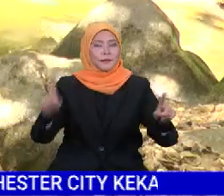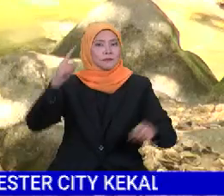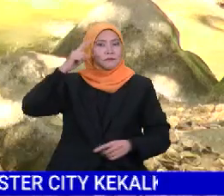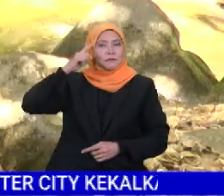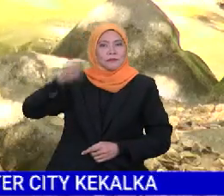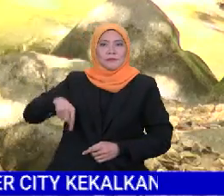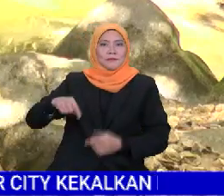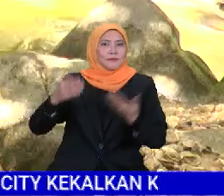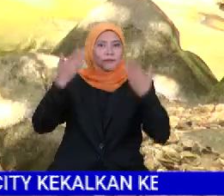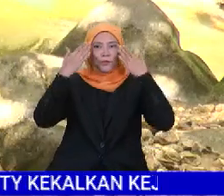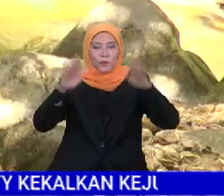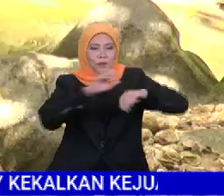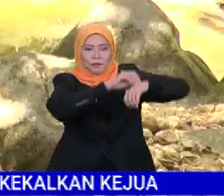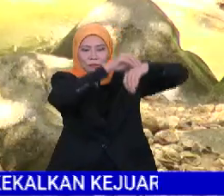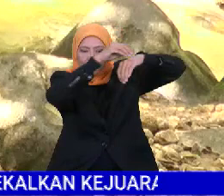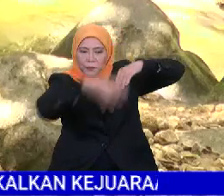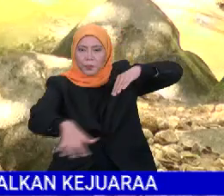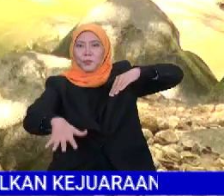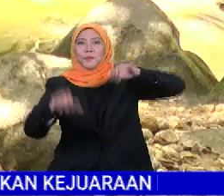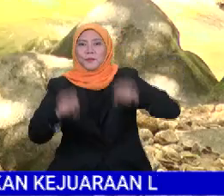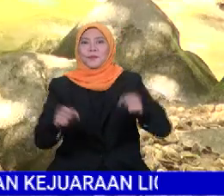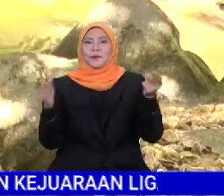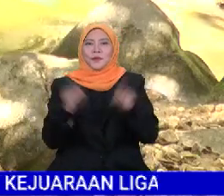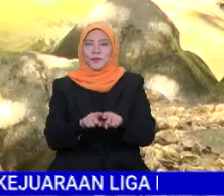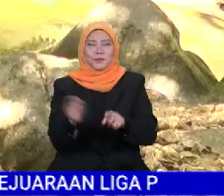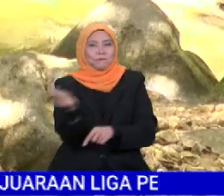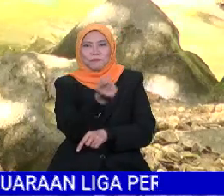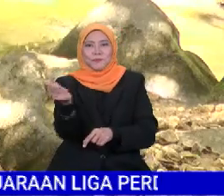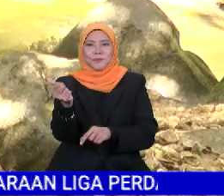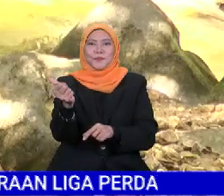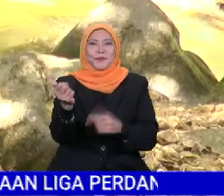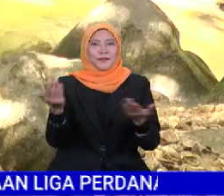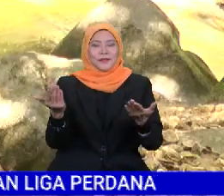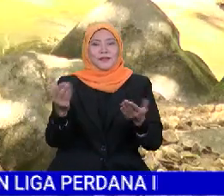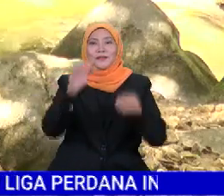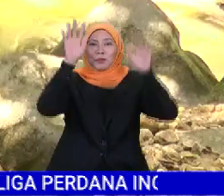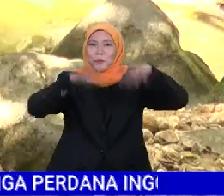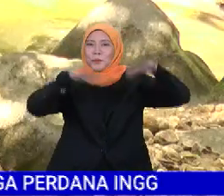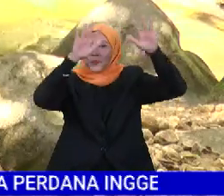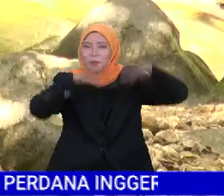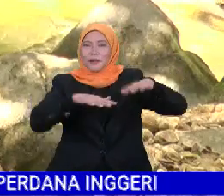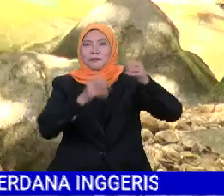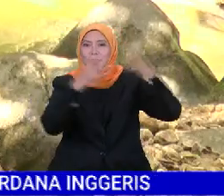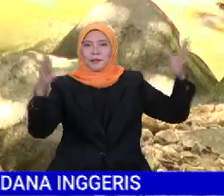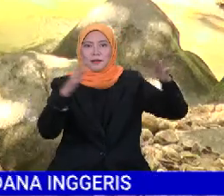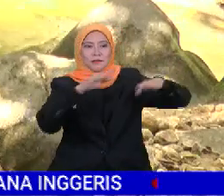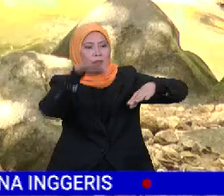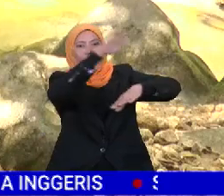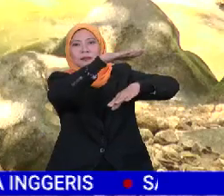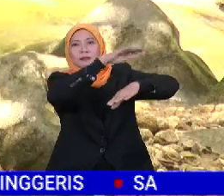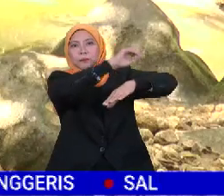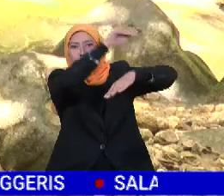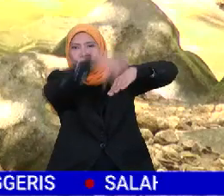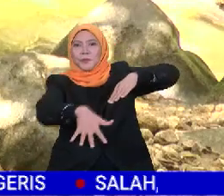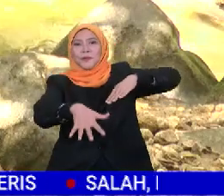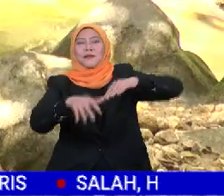sangka fenomena kepala air ternyata boleh berlaku sekelip mata susulan taburan hujan yang tinggi di hulu sungai.